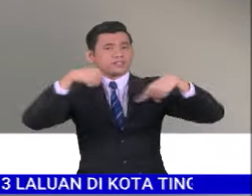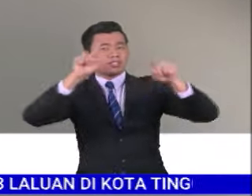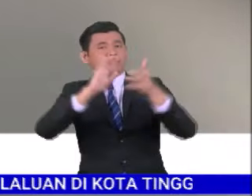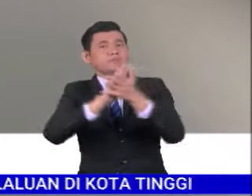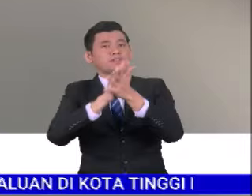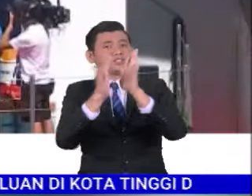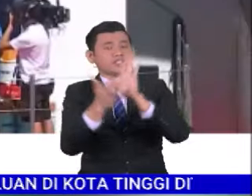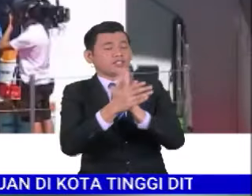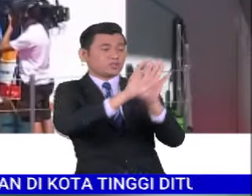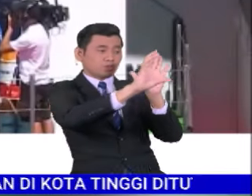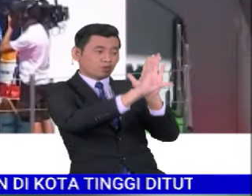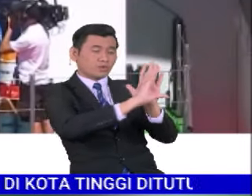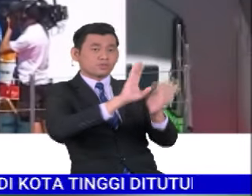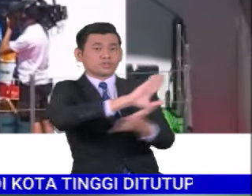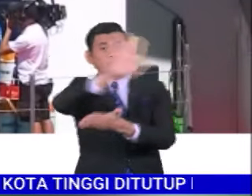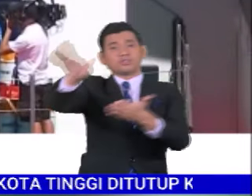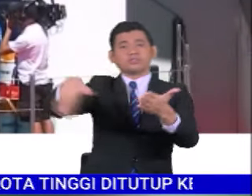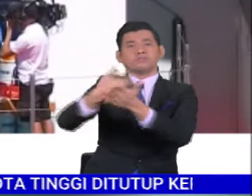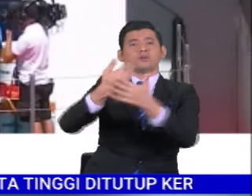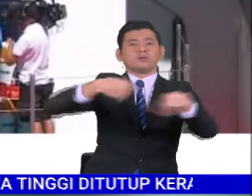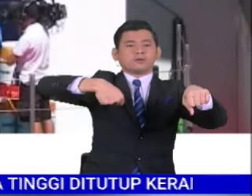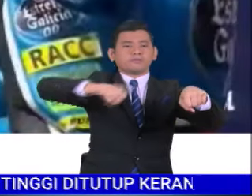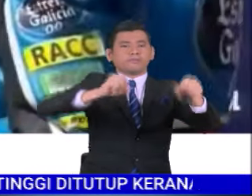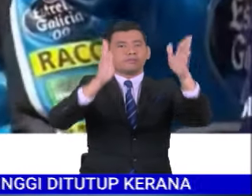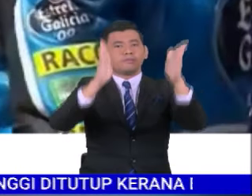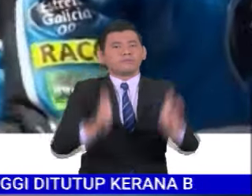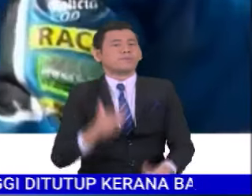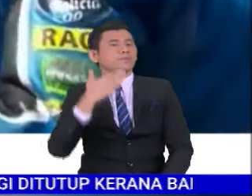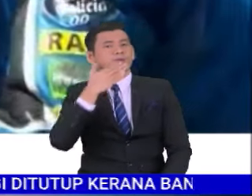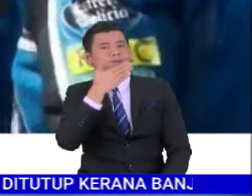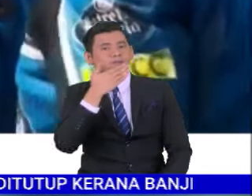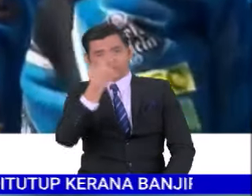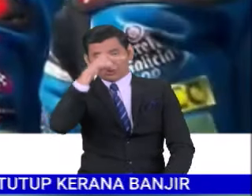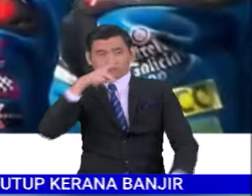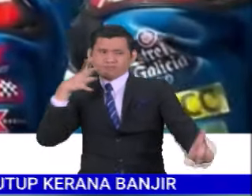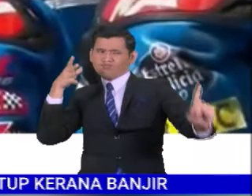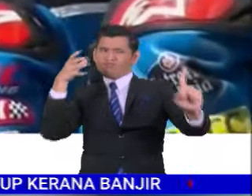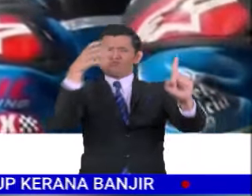inspirasi buat penunggu model negara mengejar impian mereka